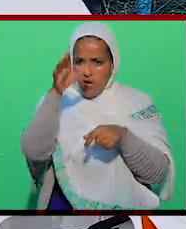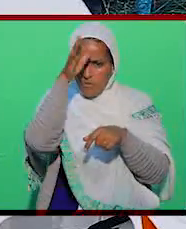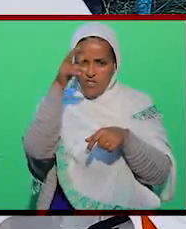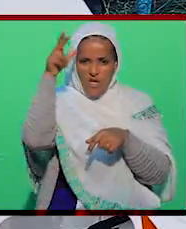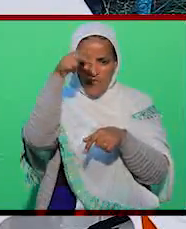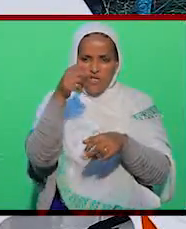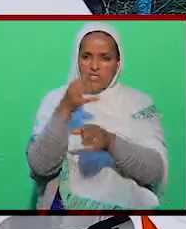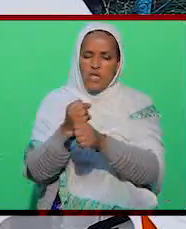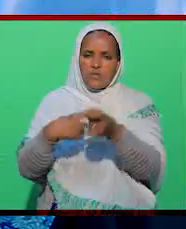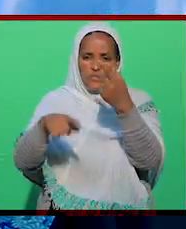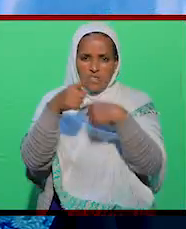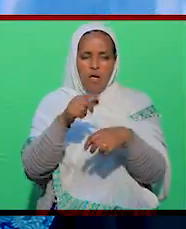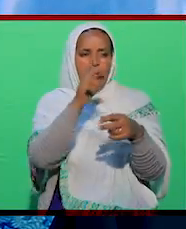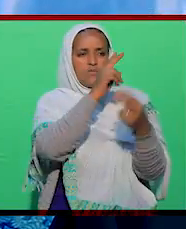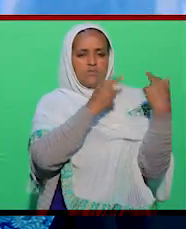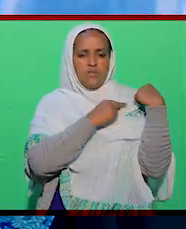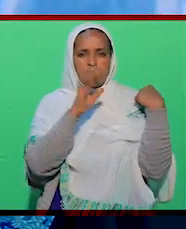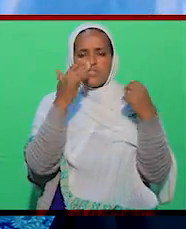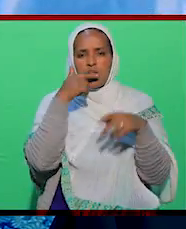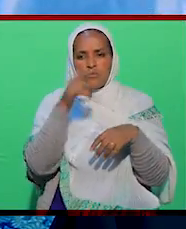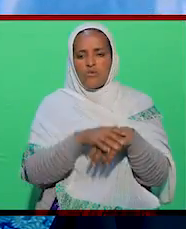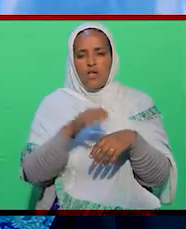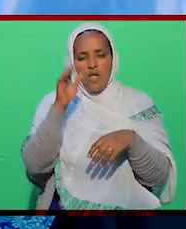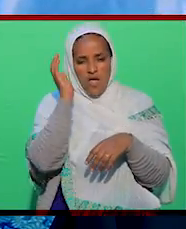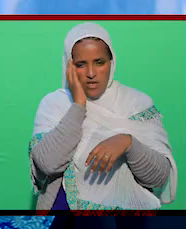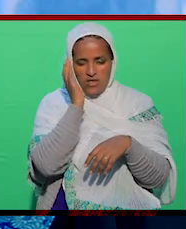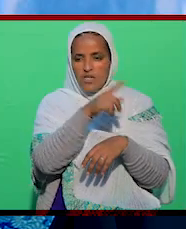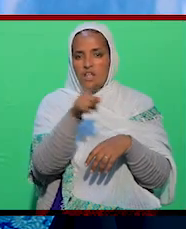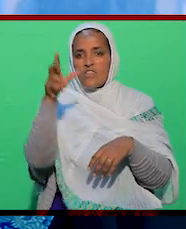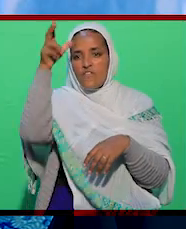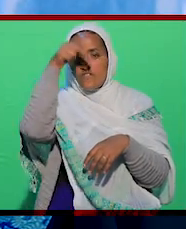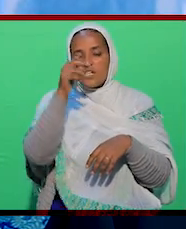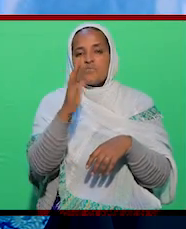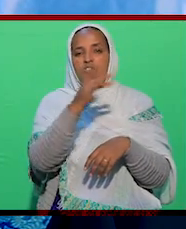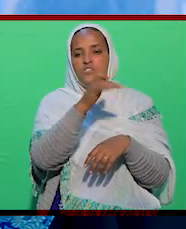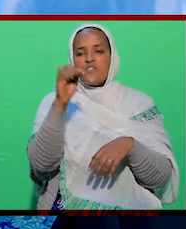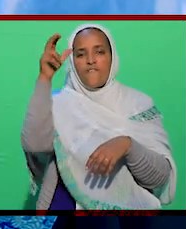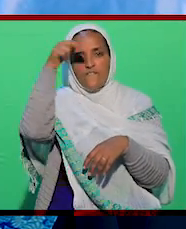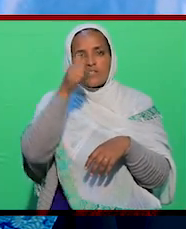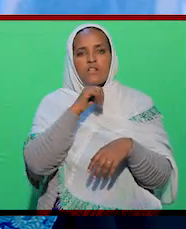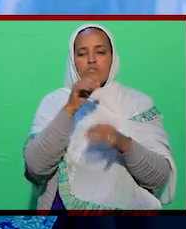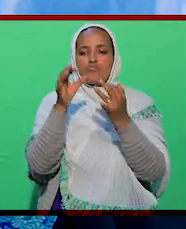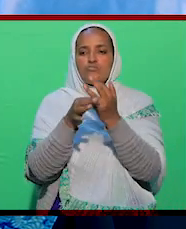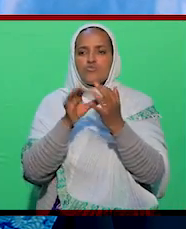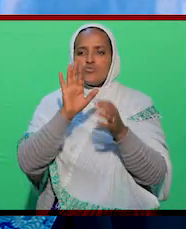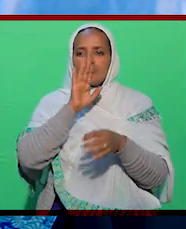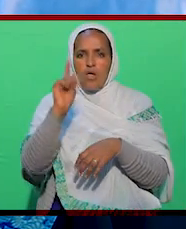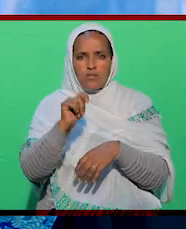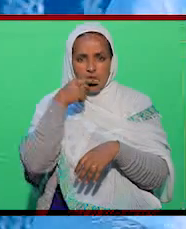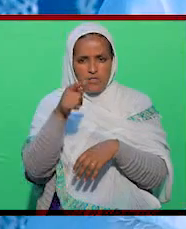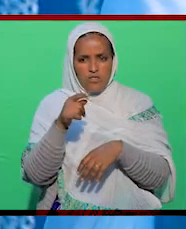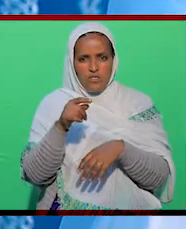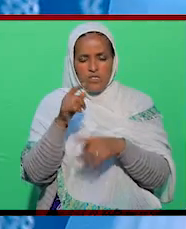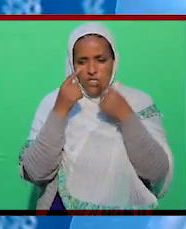ዛሬስ ደግሞ ፈረስ የያዘ መጣ ባለስልጣን ነው መሰል አሉ። አይ እናንተ ለእናንተ ፈረስ ትመስላችኋለች እንጂ ፈረስ አይደለች ሚስቱ ናት